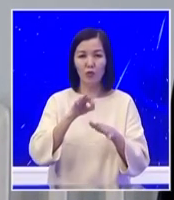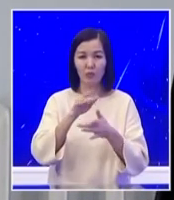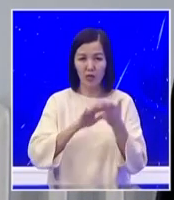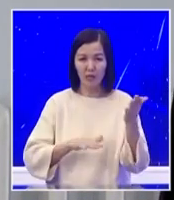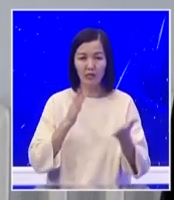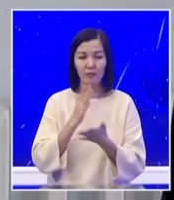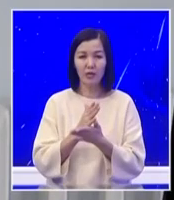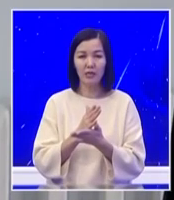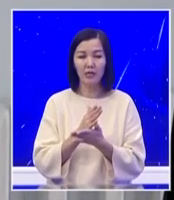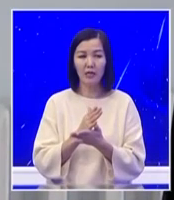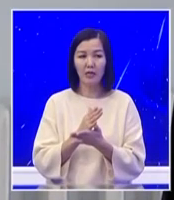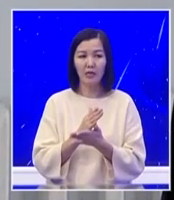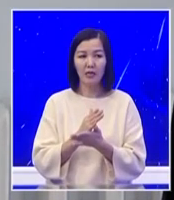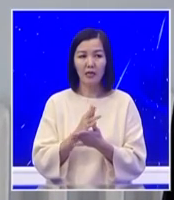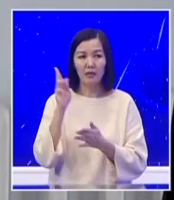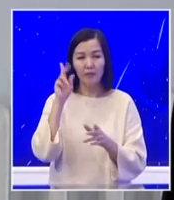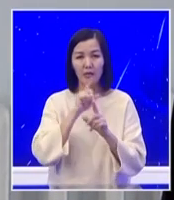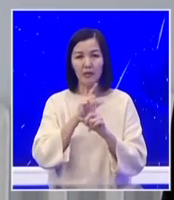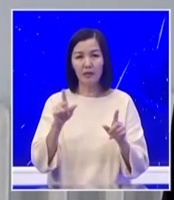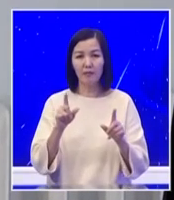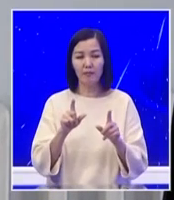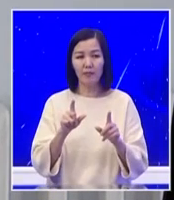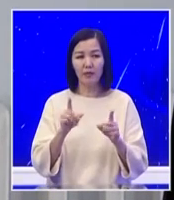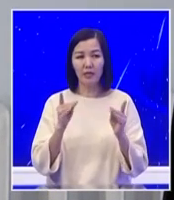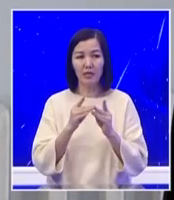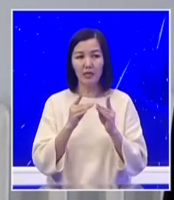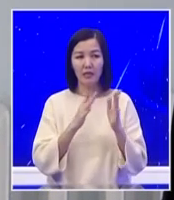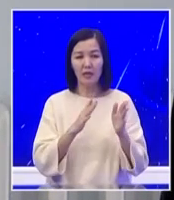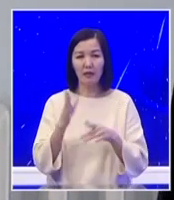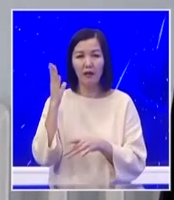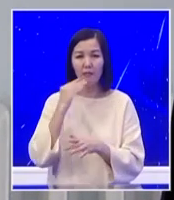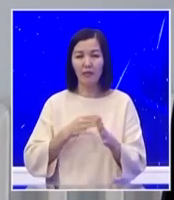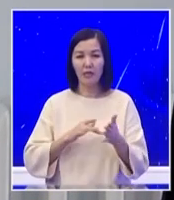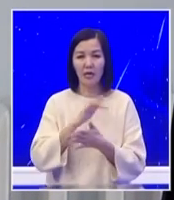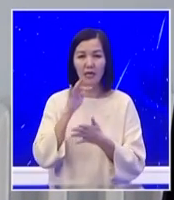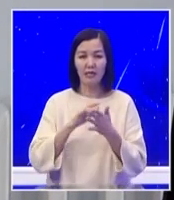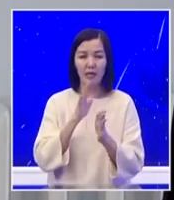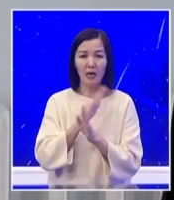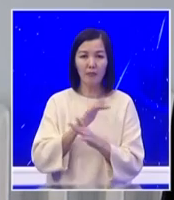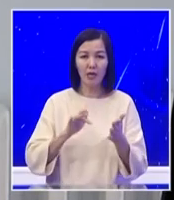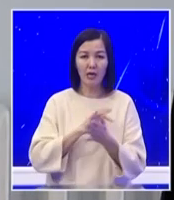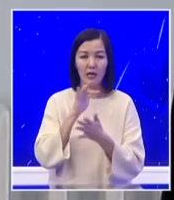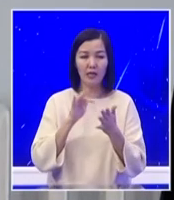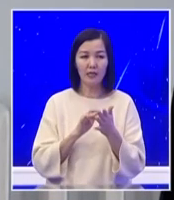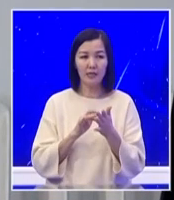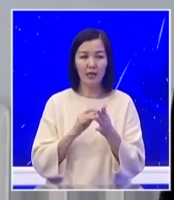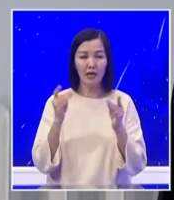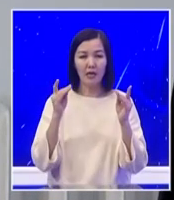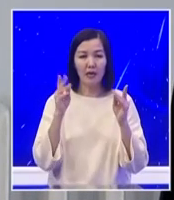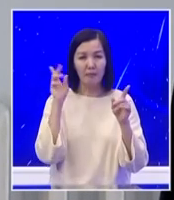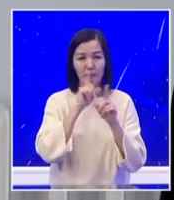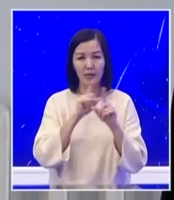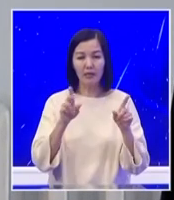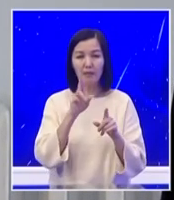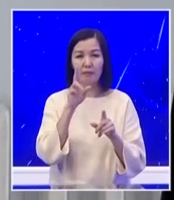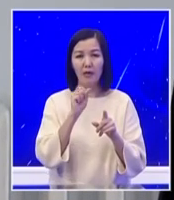Ол мектеп-интернат, Смағұлов атындағы мектеп-интернат Алматыдағы, Қапшағай қаласының мектебінен,